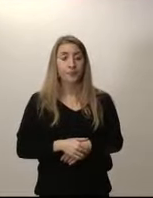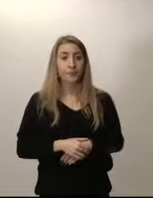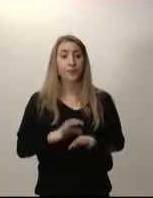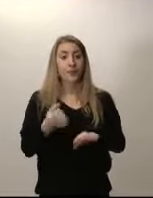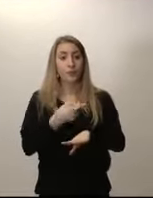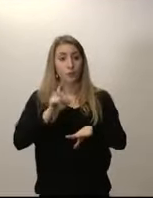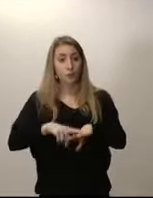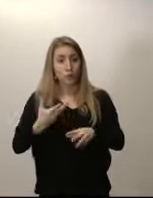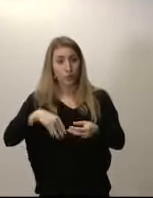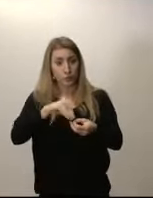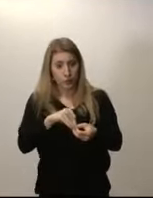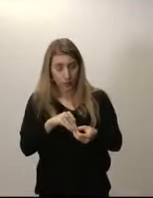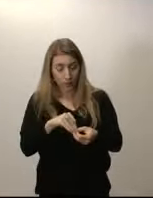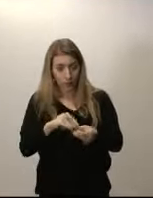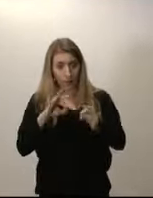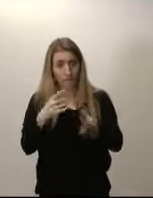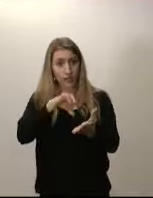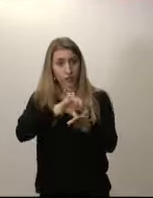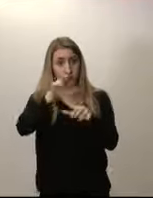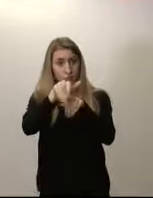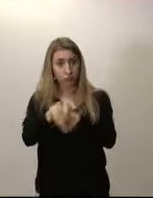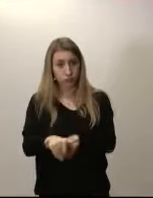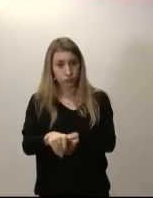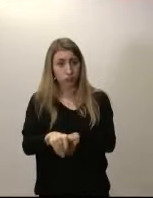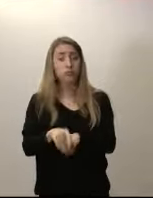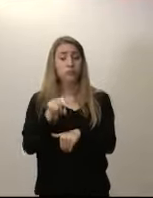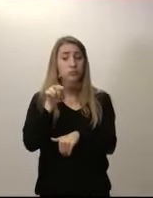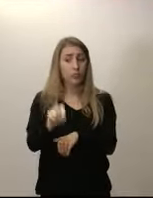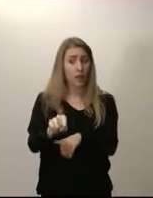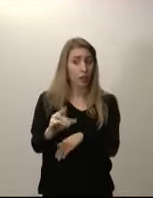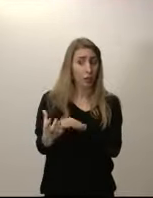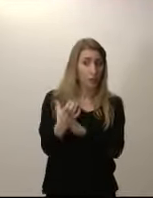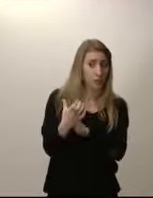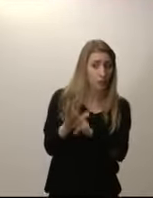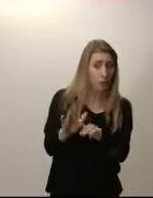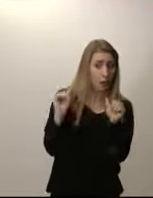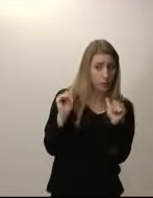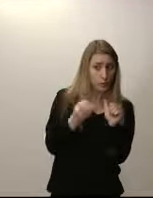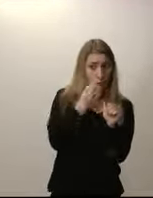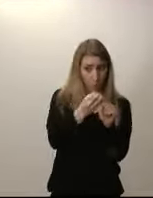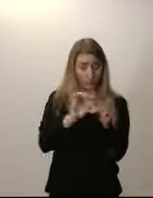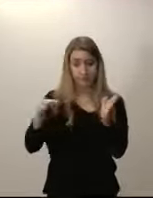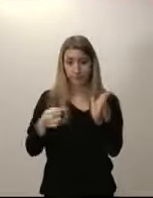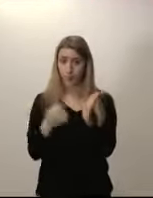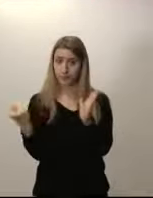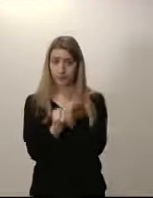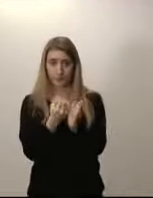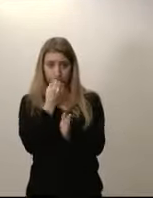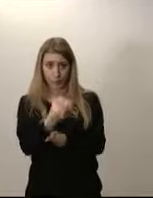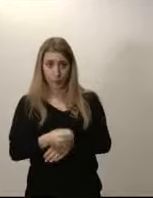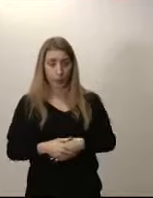budget supplémentaire du centre funéraire, y a-t-il des oppositions, des abstentions? Donc ce budget